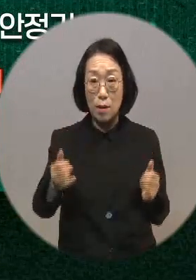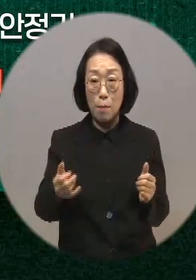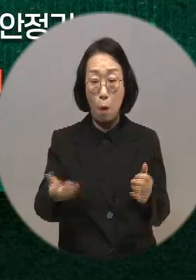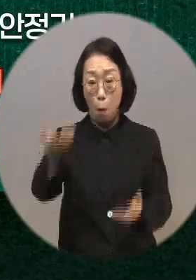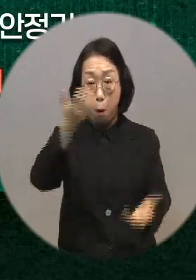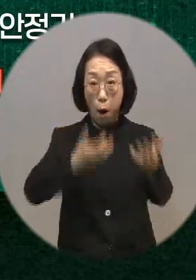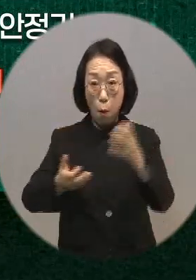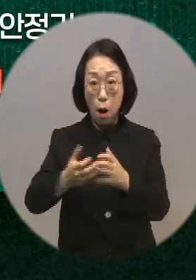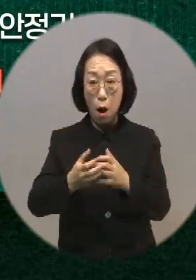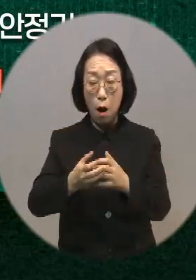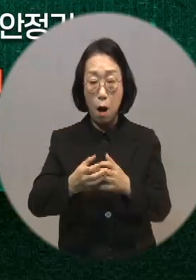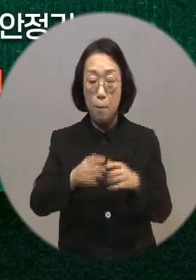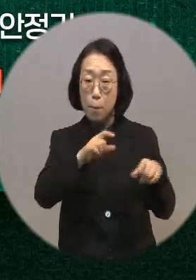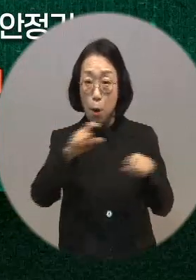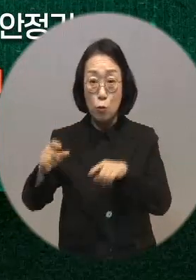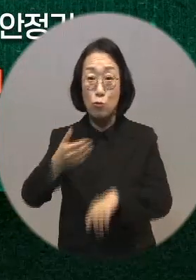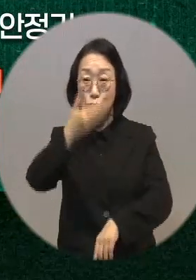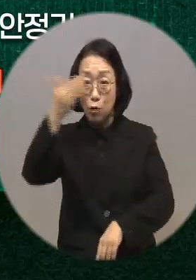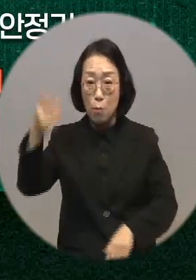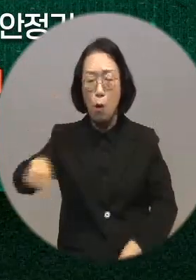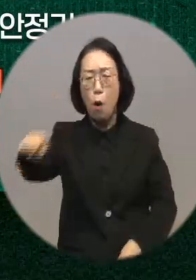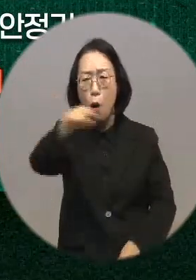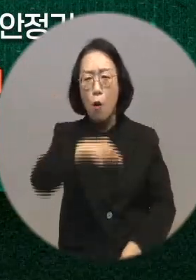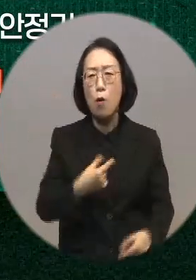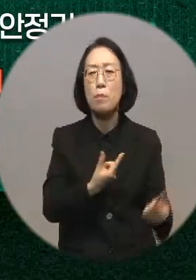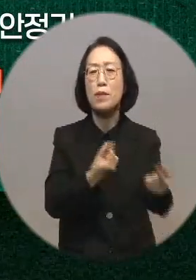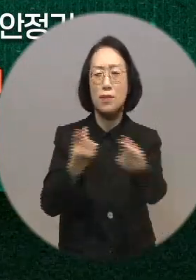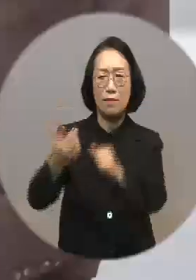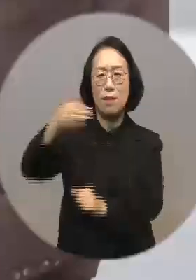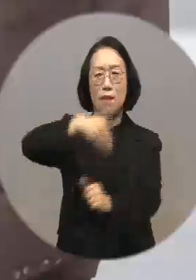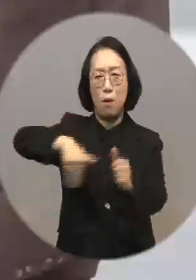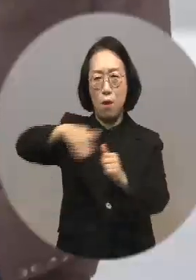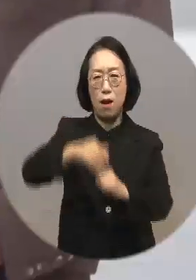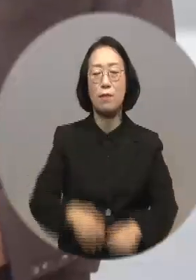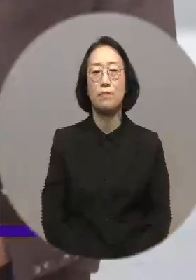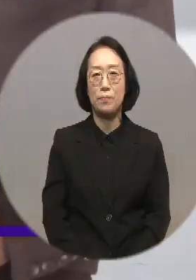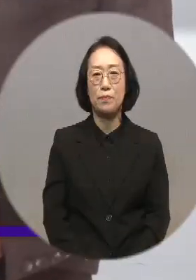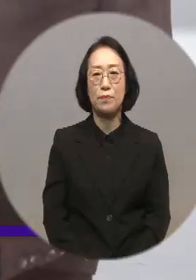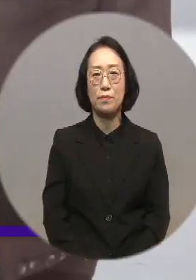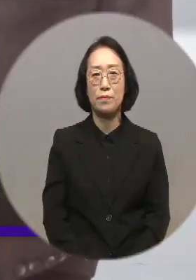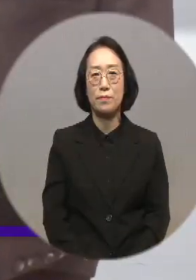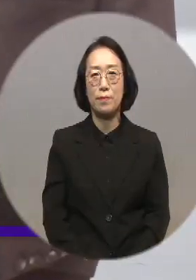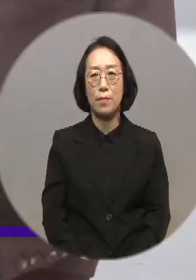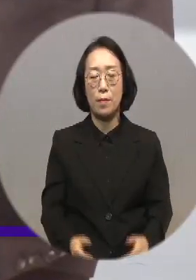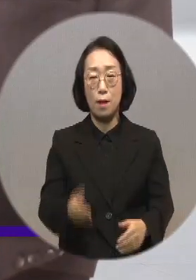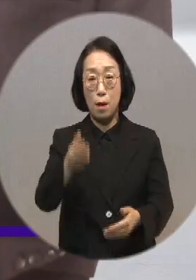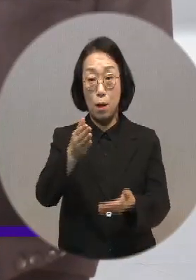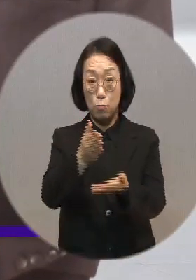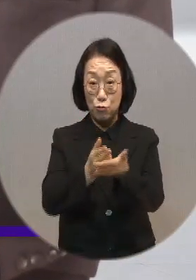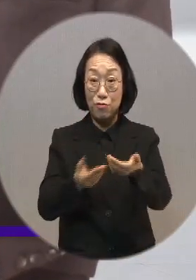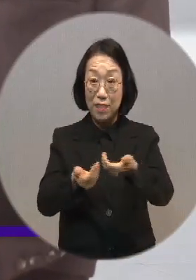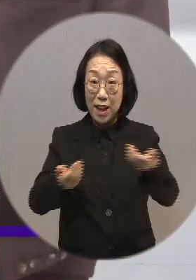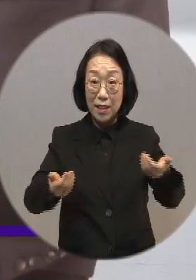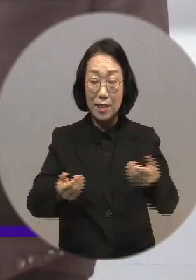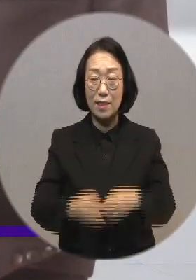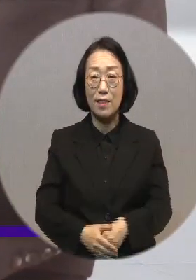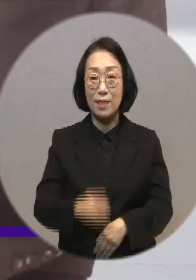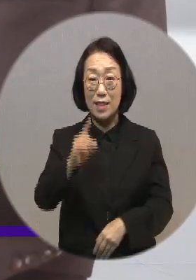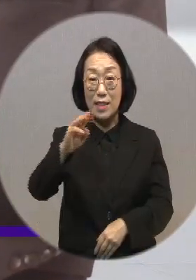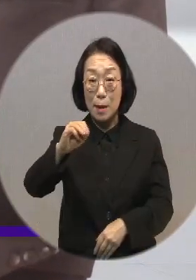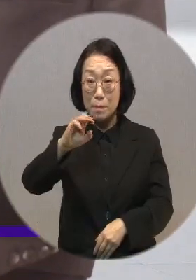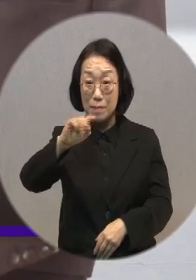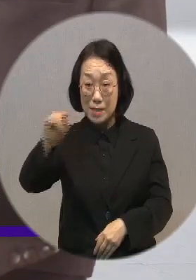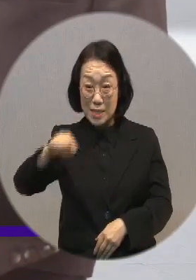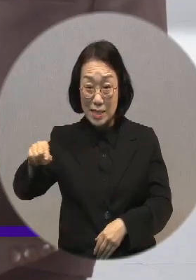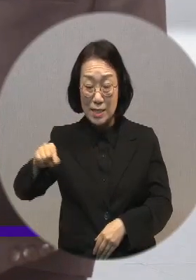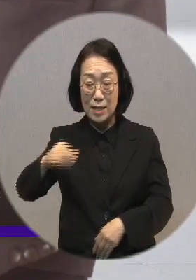생각을 하시는데 북한도 마찬가지로 고령화가 일어나고 있어요. 분단의 현장인 DMZ를 문학으로